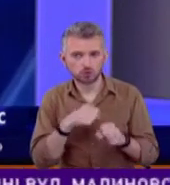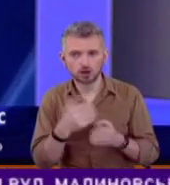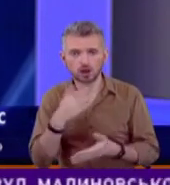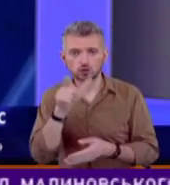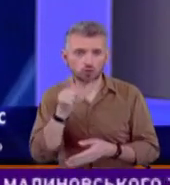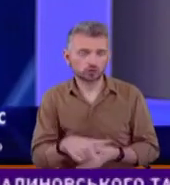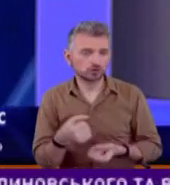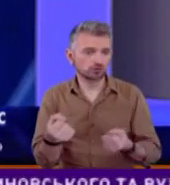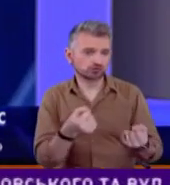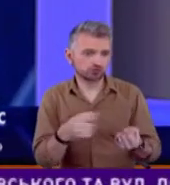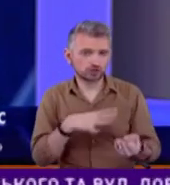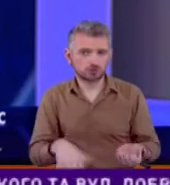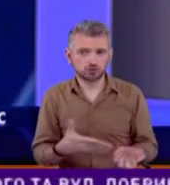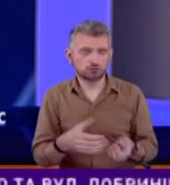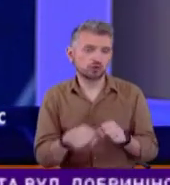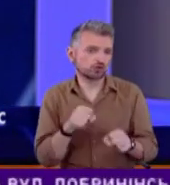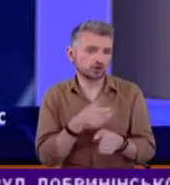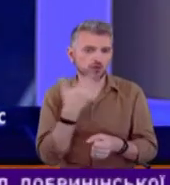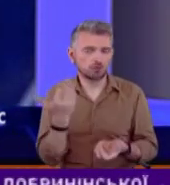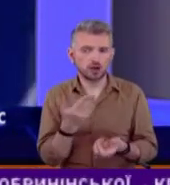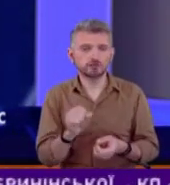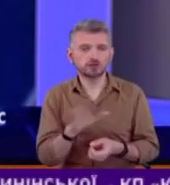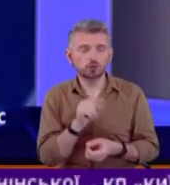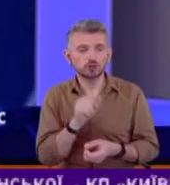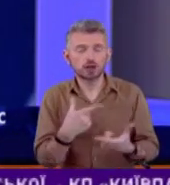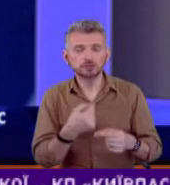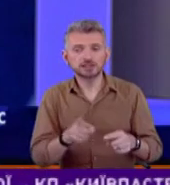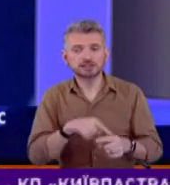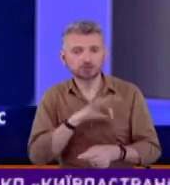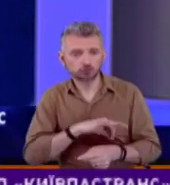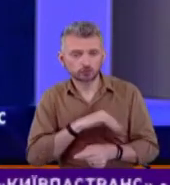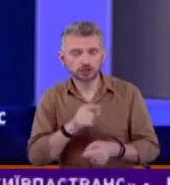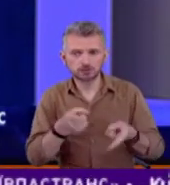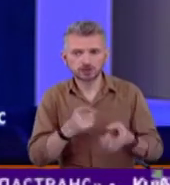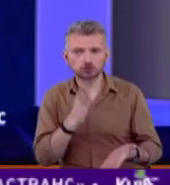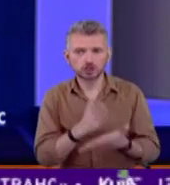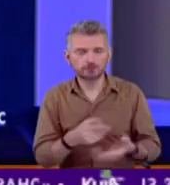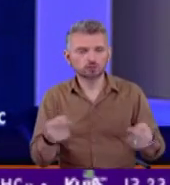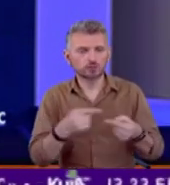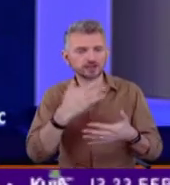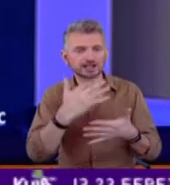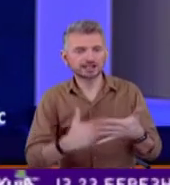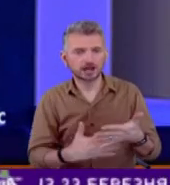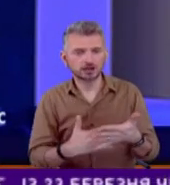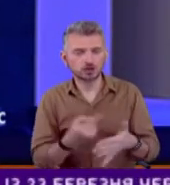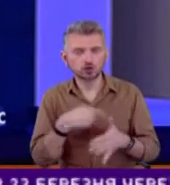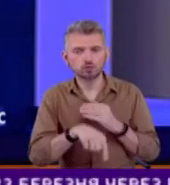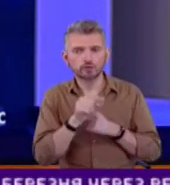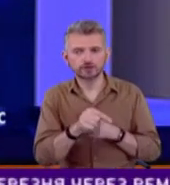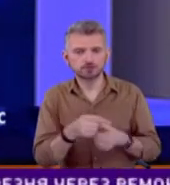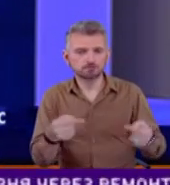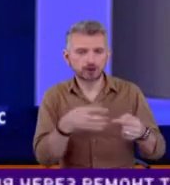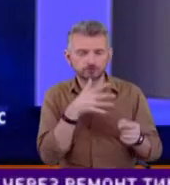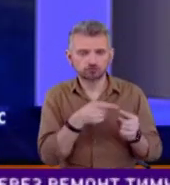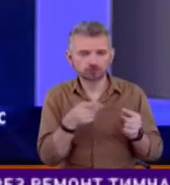цей час не їздить, там. У нього не було порушення. І дійсно, в Європі, там, де це застосовується, там дійсно є відповідні критерії. Тобто він там певний